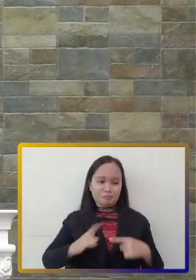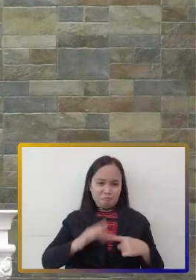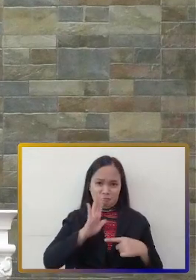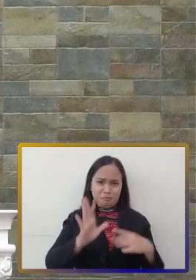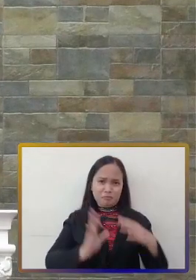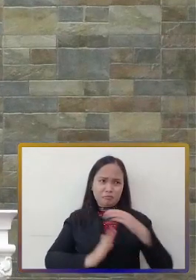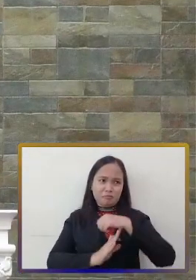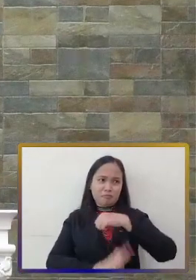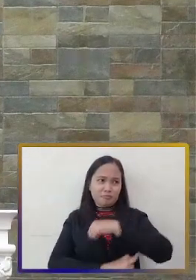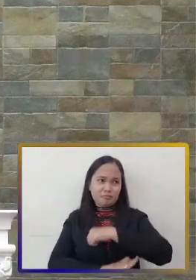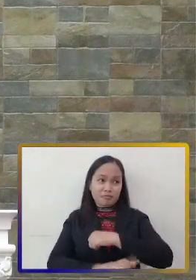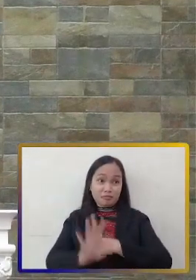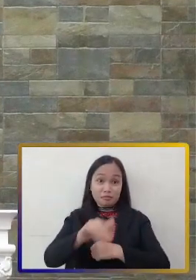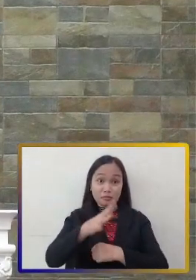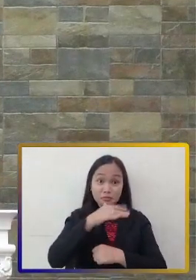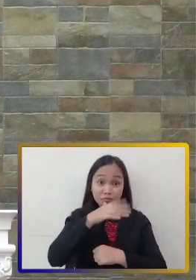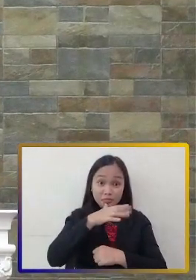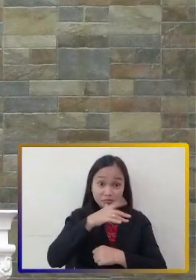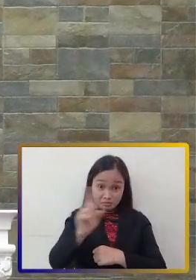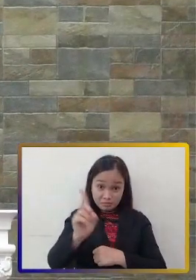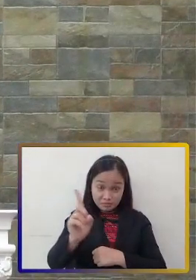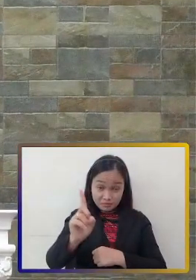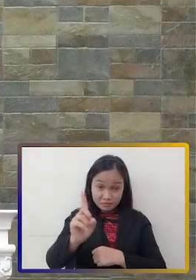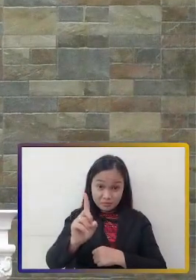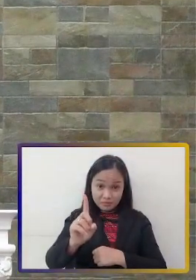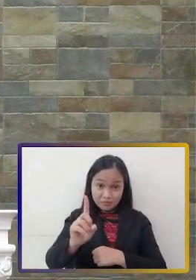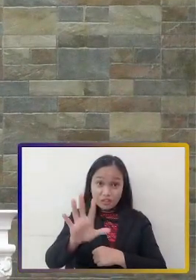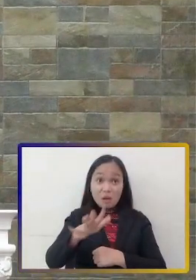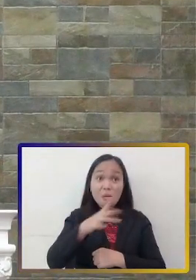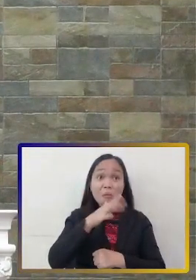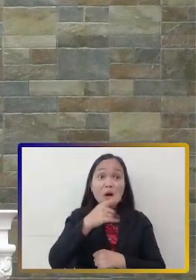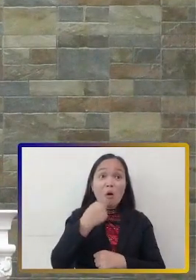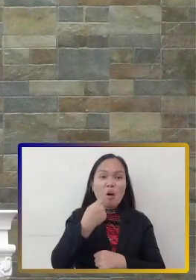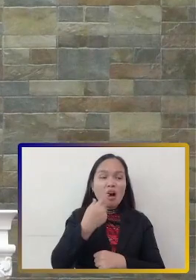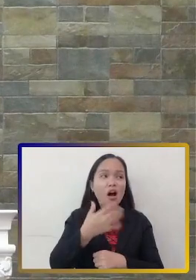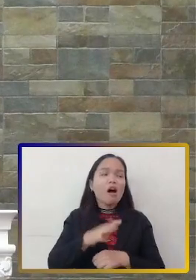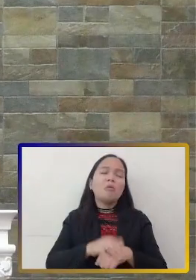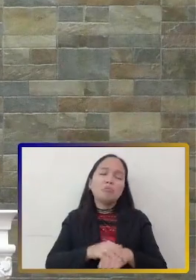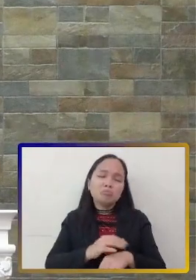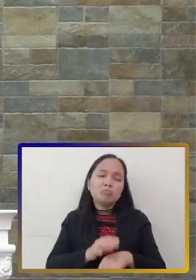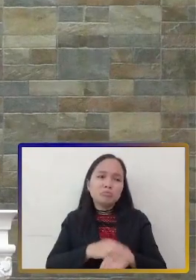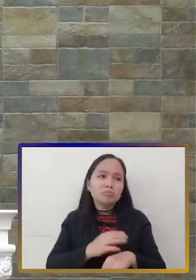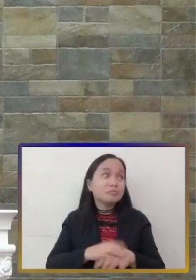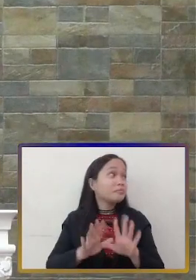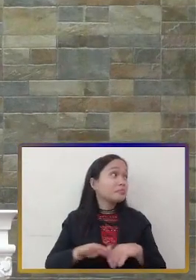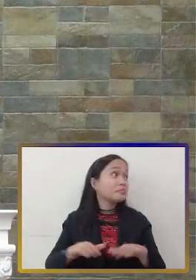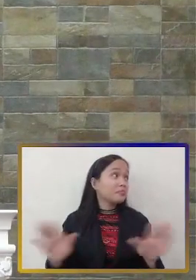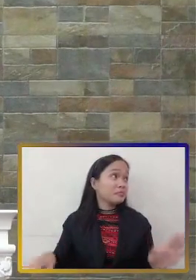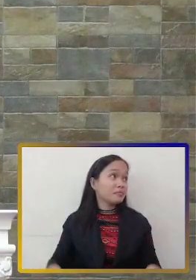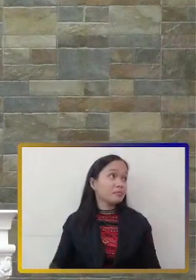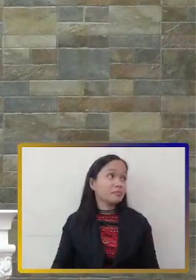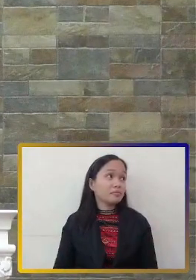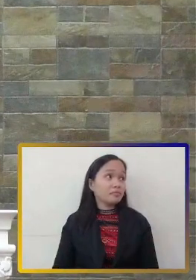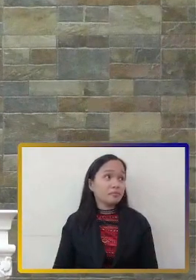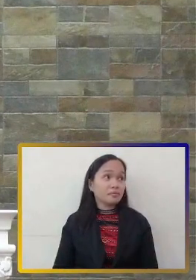Mothers, huh? Mga konsentidorang magulang, nanay, paano kayo